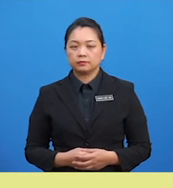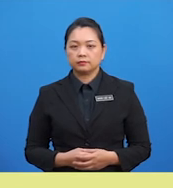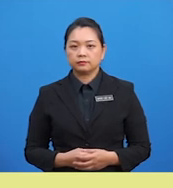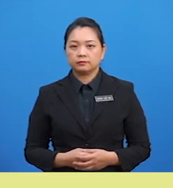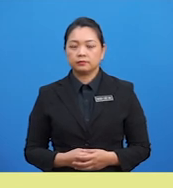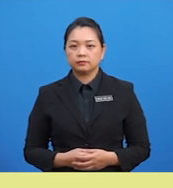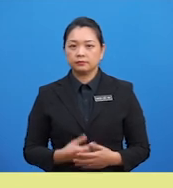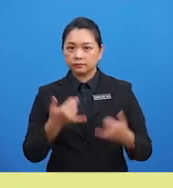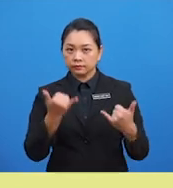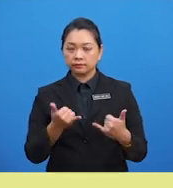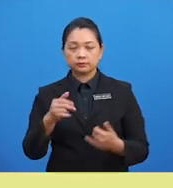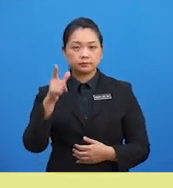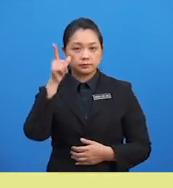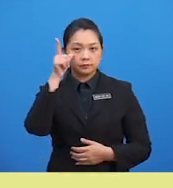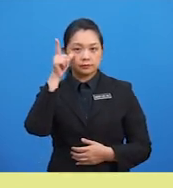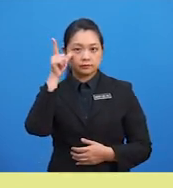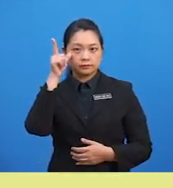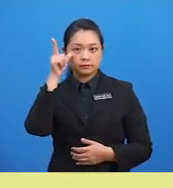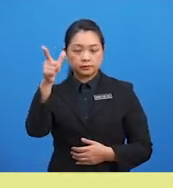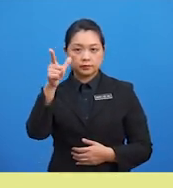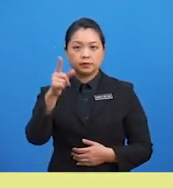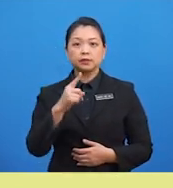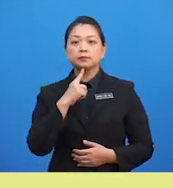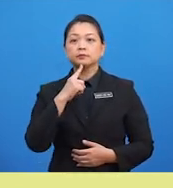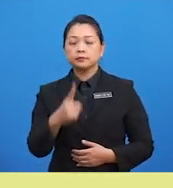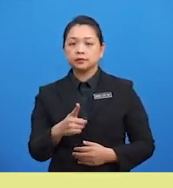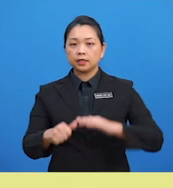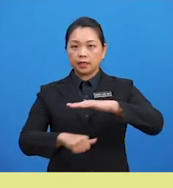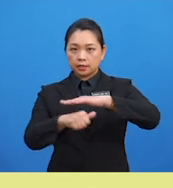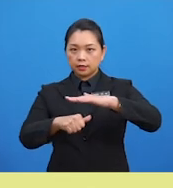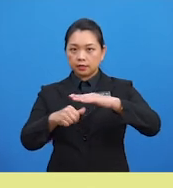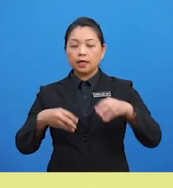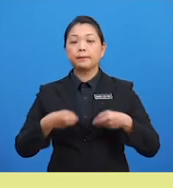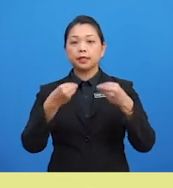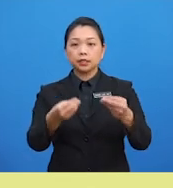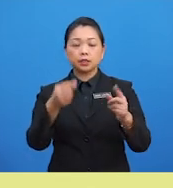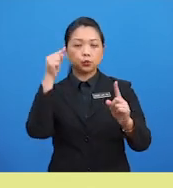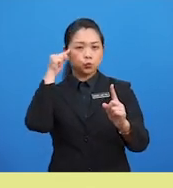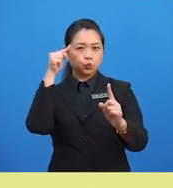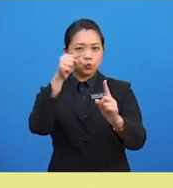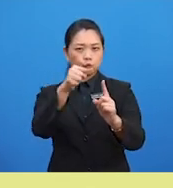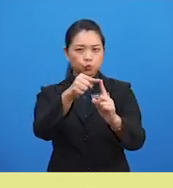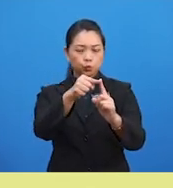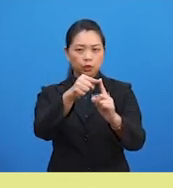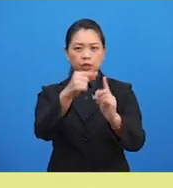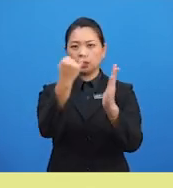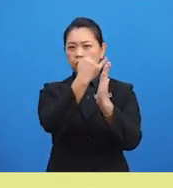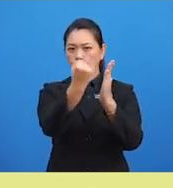mari kita lihat perintah asas bagi tujuan melukis. Yang